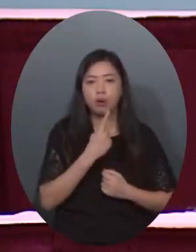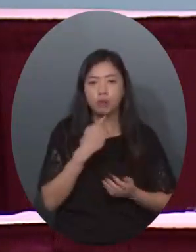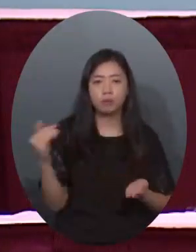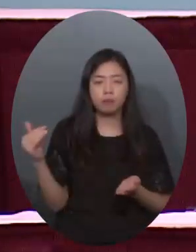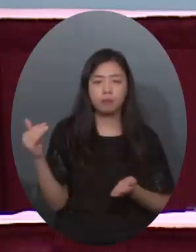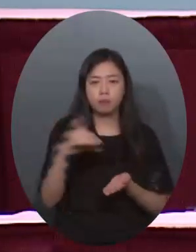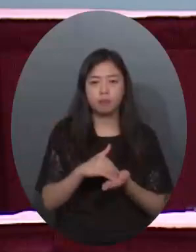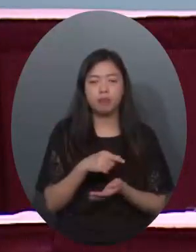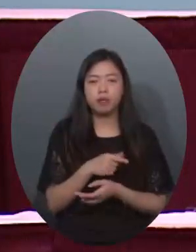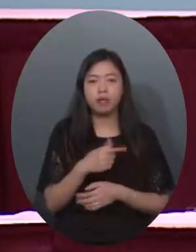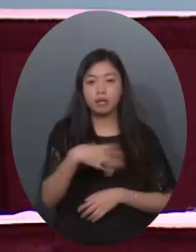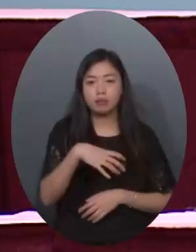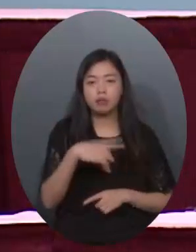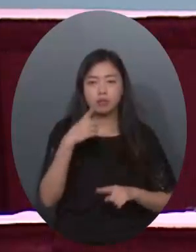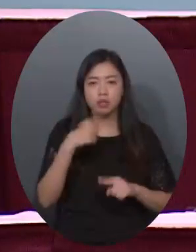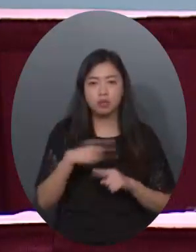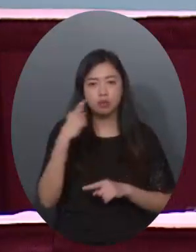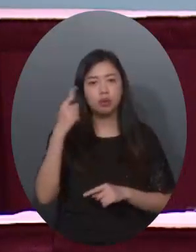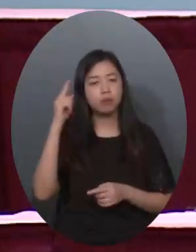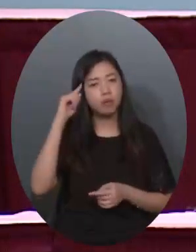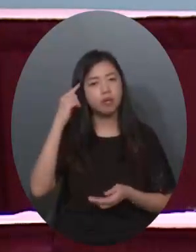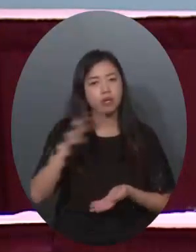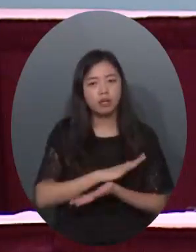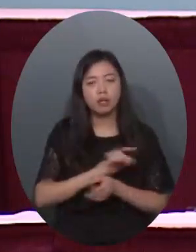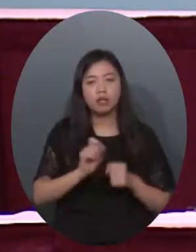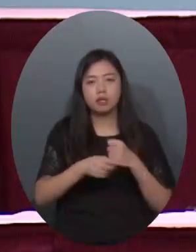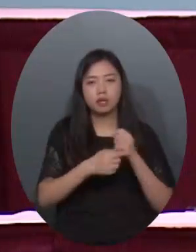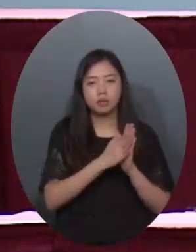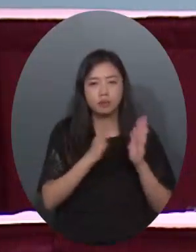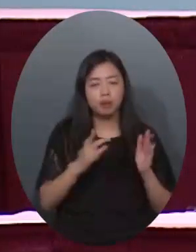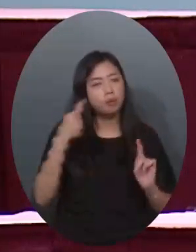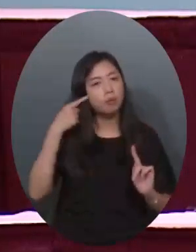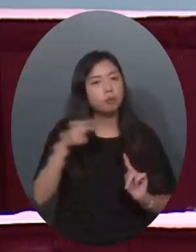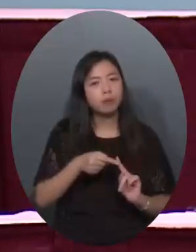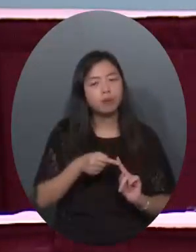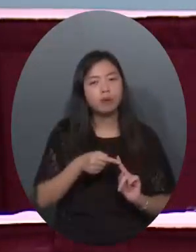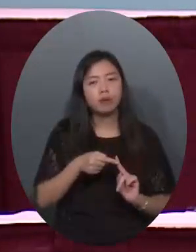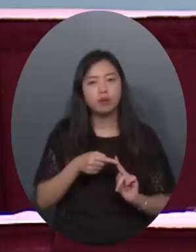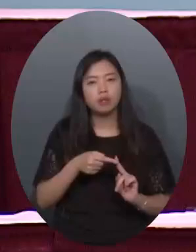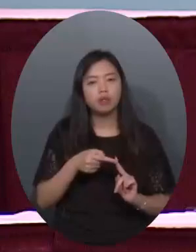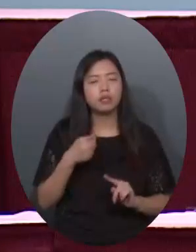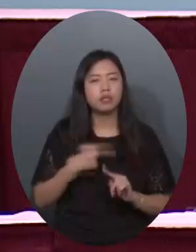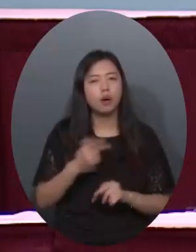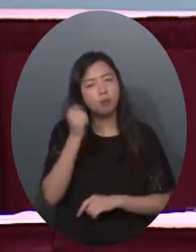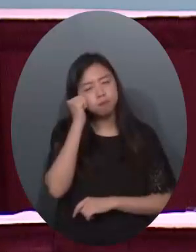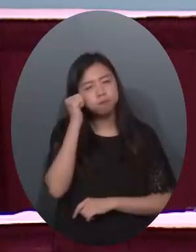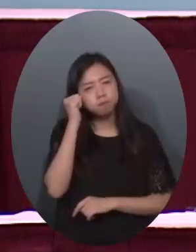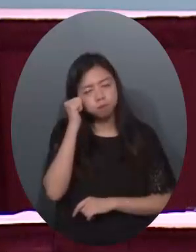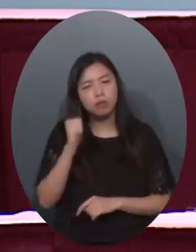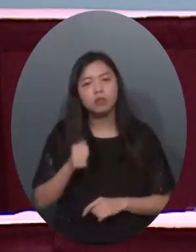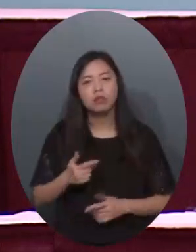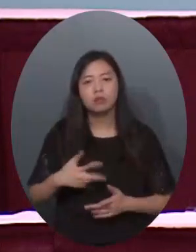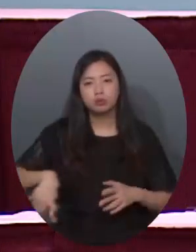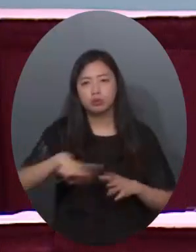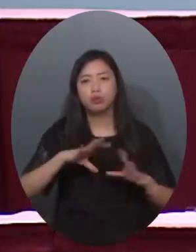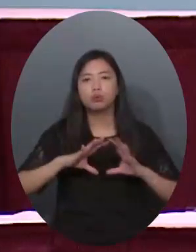站，原本預期在明年第一季的通車目標相當嚴峻，我們的團